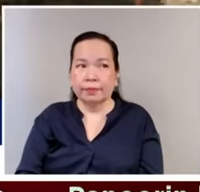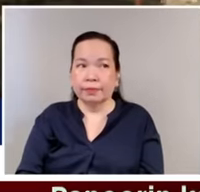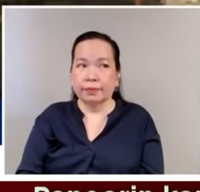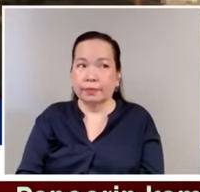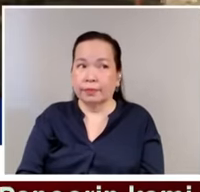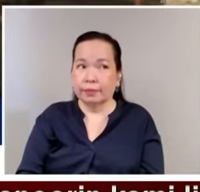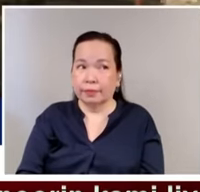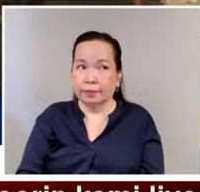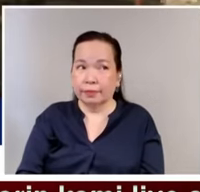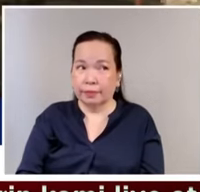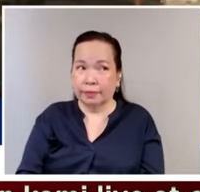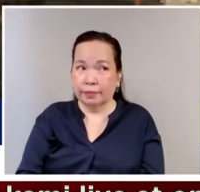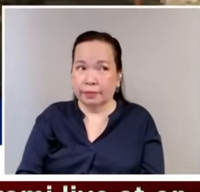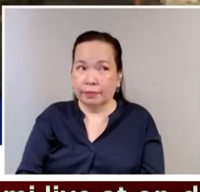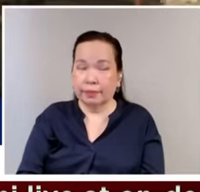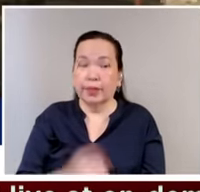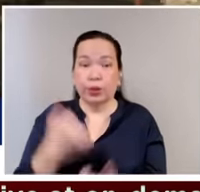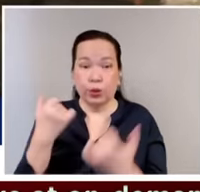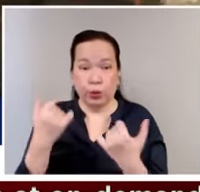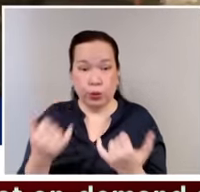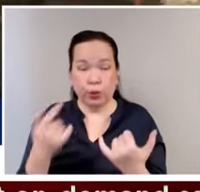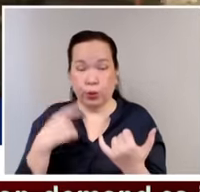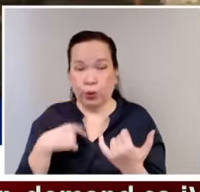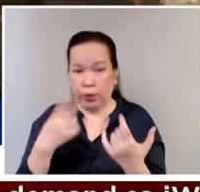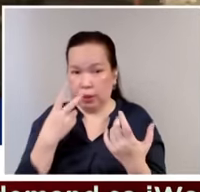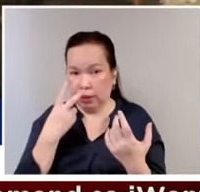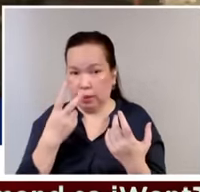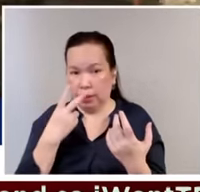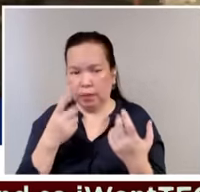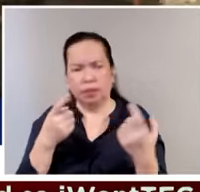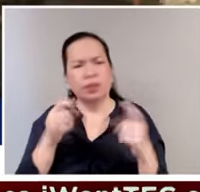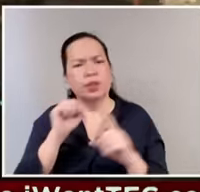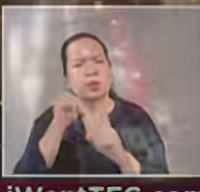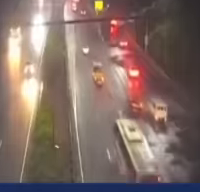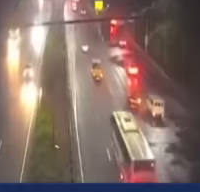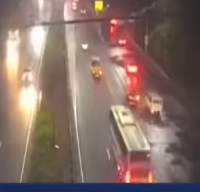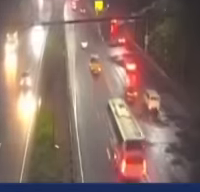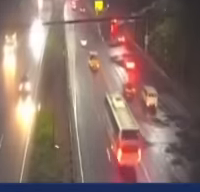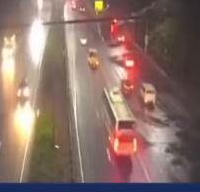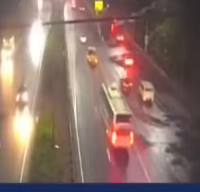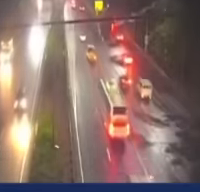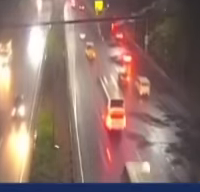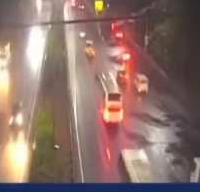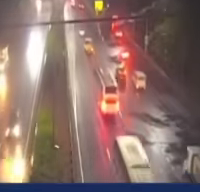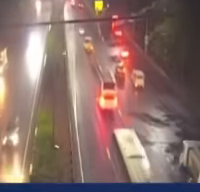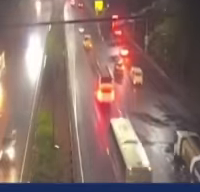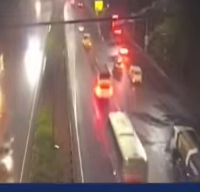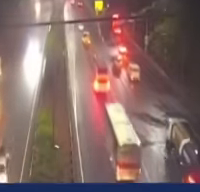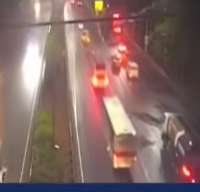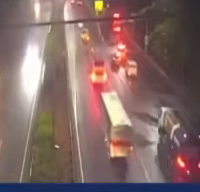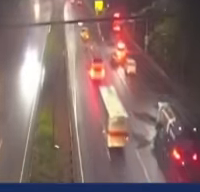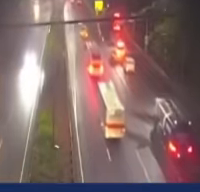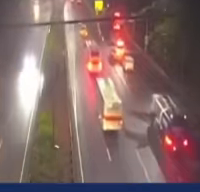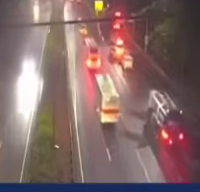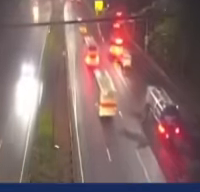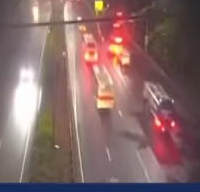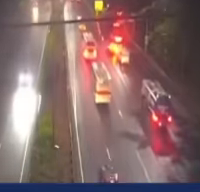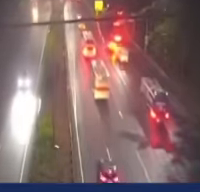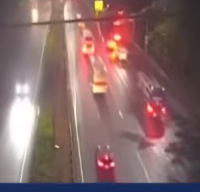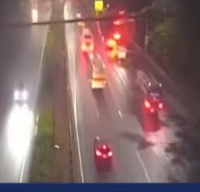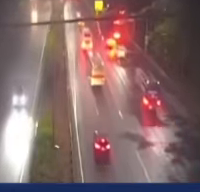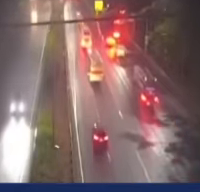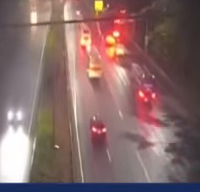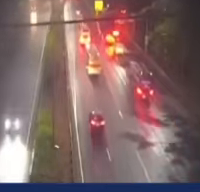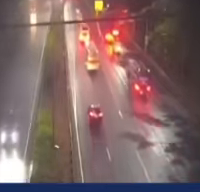Zen, sa ngayon, balikan natin ang sitwasyon dito sa North Luzon Expressway. Sa mga oras na ito, bumper to bumper pa rin ang pila ng mga sasakyan mula dyan